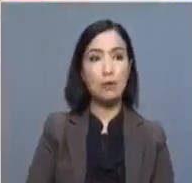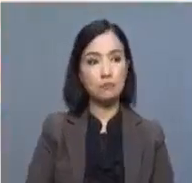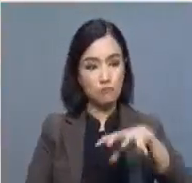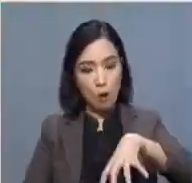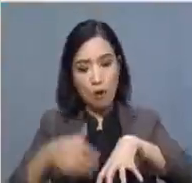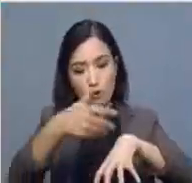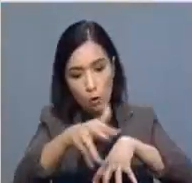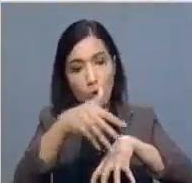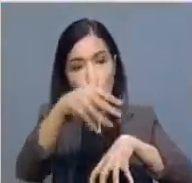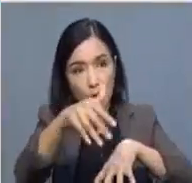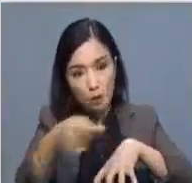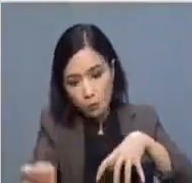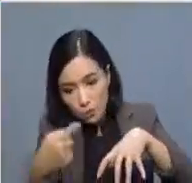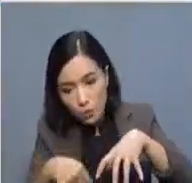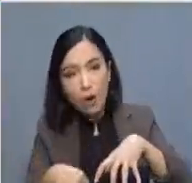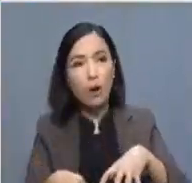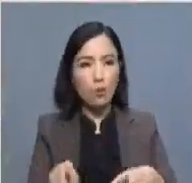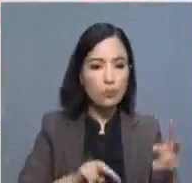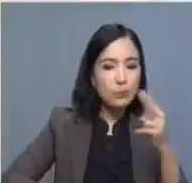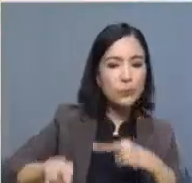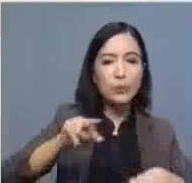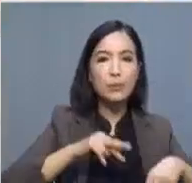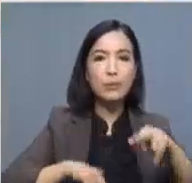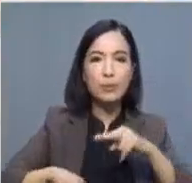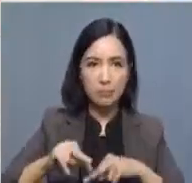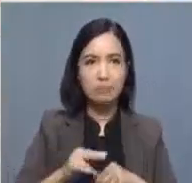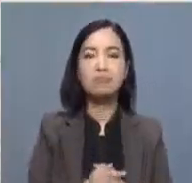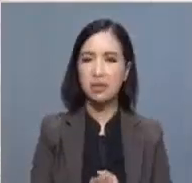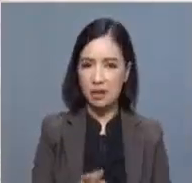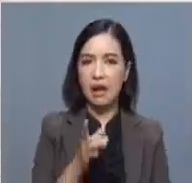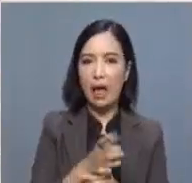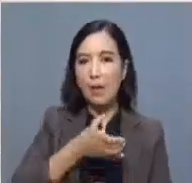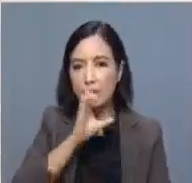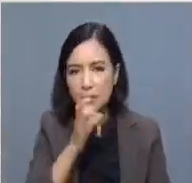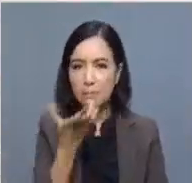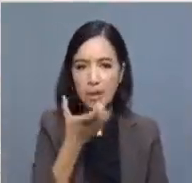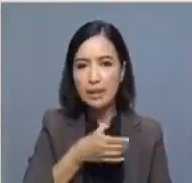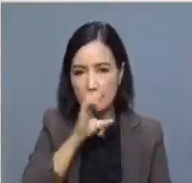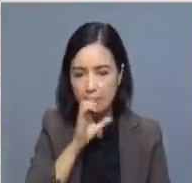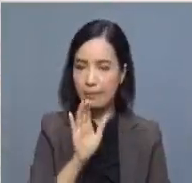ชั้นในและชั้นนอกเป็นสถานที่ควบคุมตามพระราชบัญญัติควบคุมเครื่องดื่มแอลกอฮอล์ค่ะ